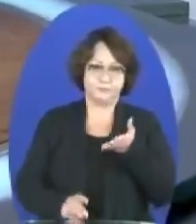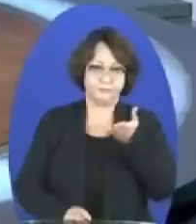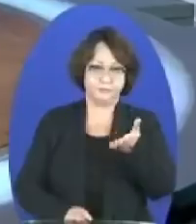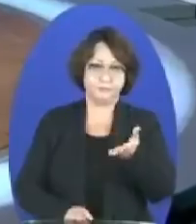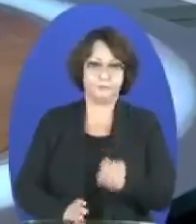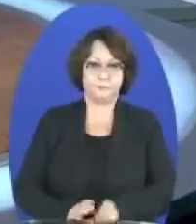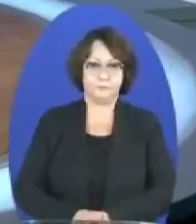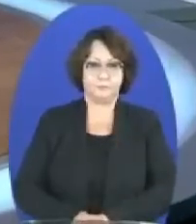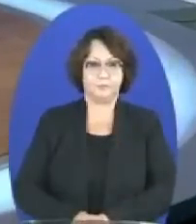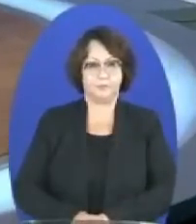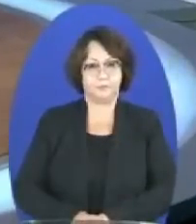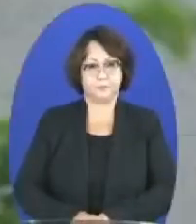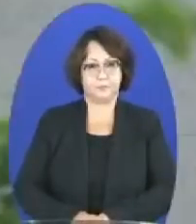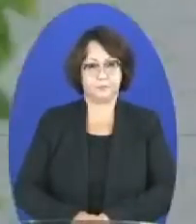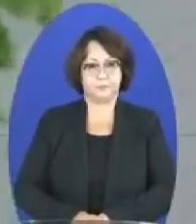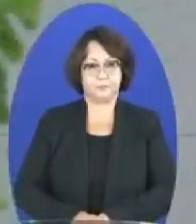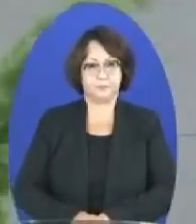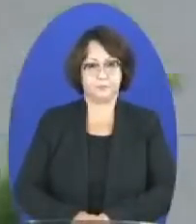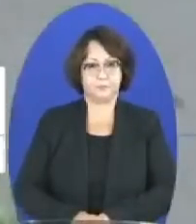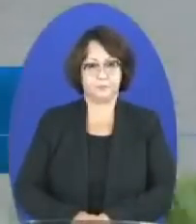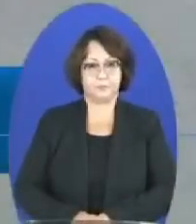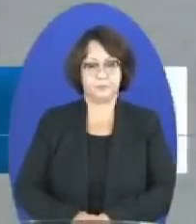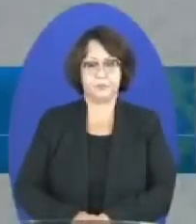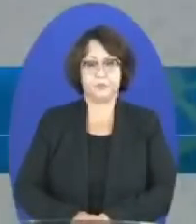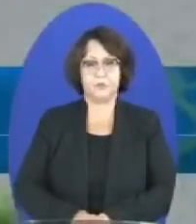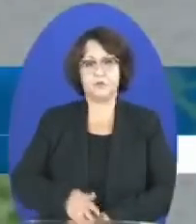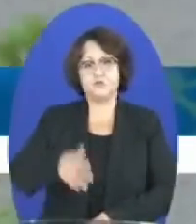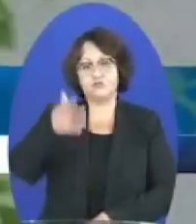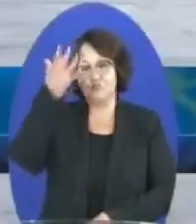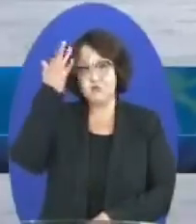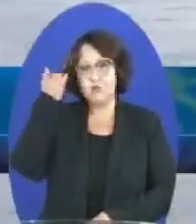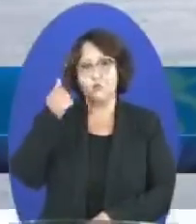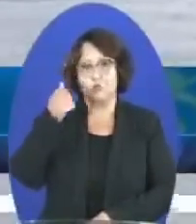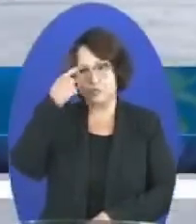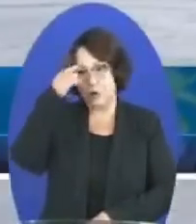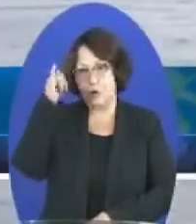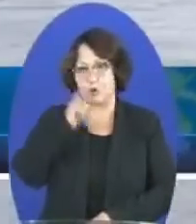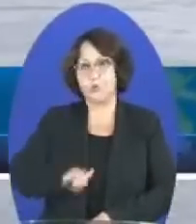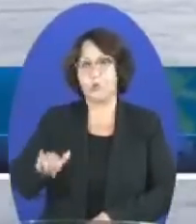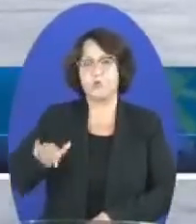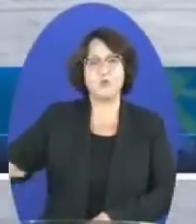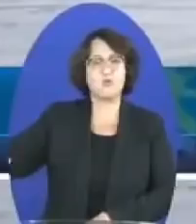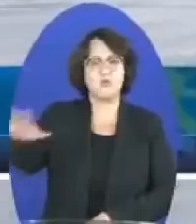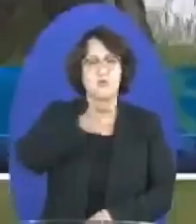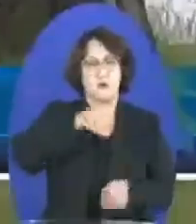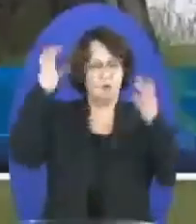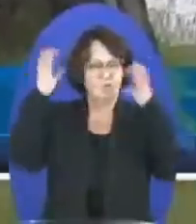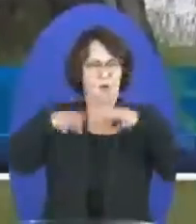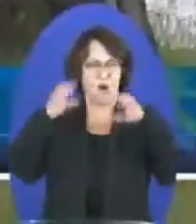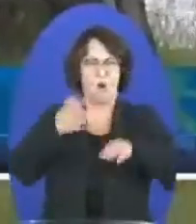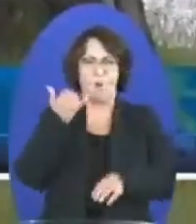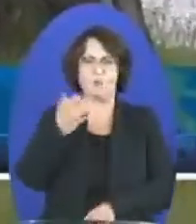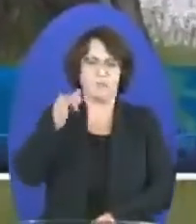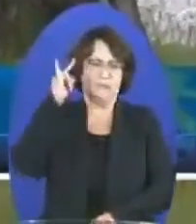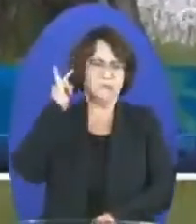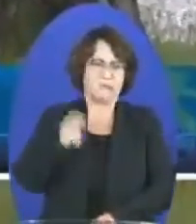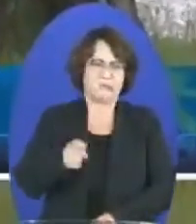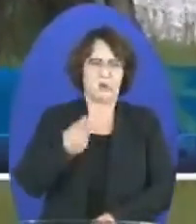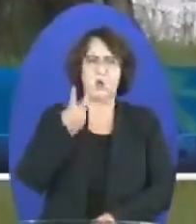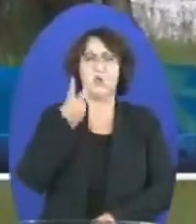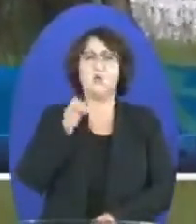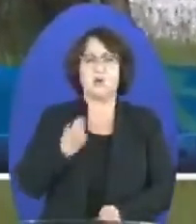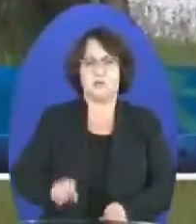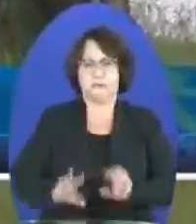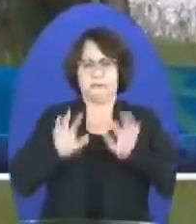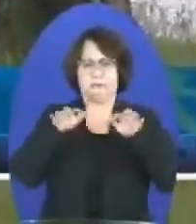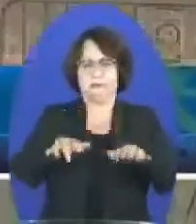мэдээний товчоос танилцсан уу. Ойрын өдрүүдэд ихэнх нутгаар усрах бороо үргэлжлэн орох тул иргэдийг үер уснаас болгоомжлохыг